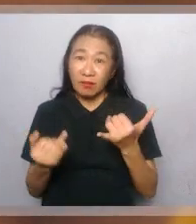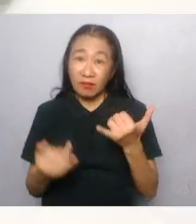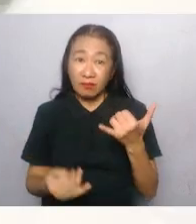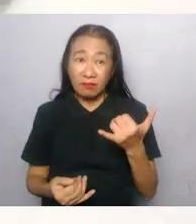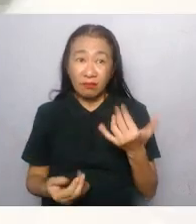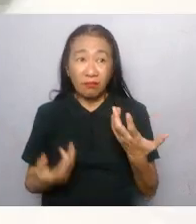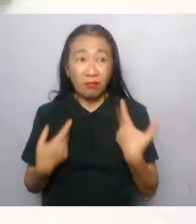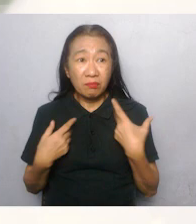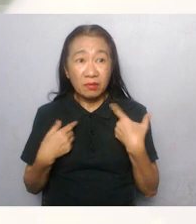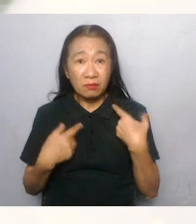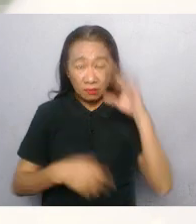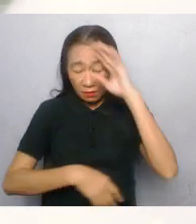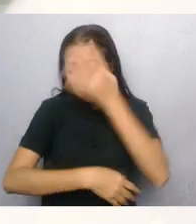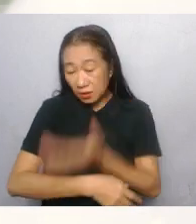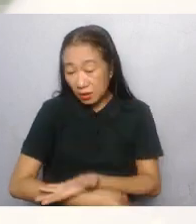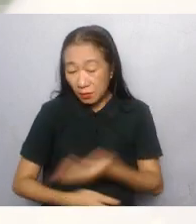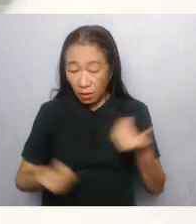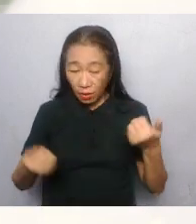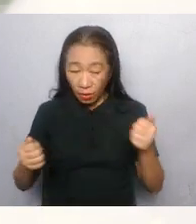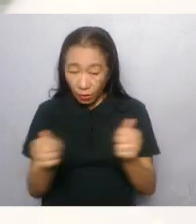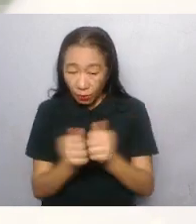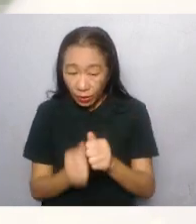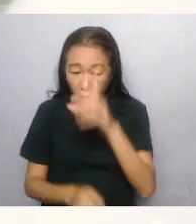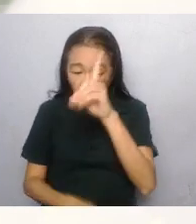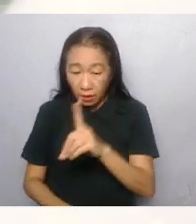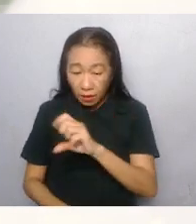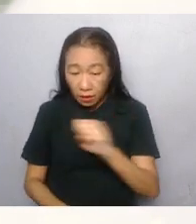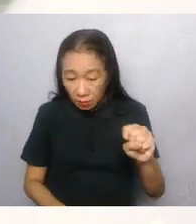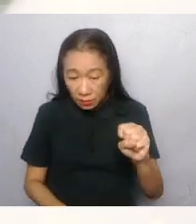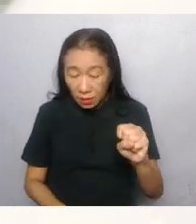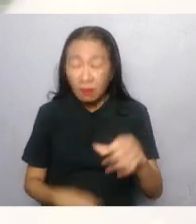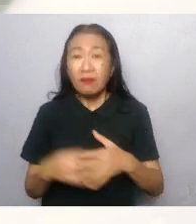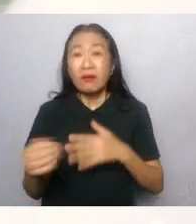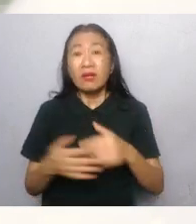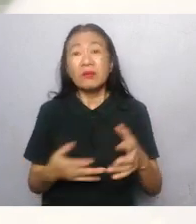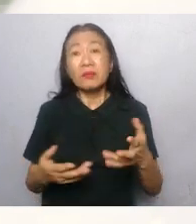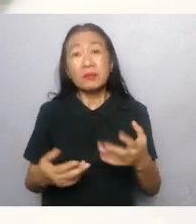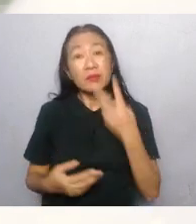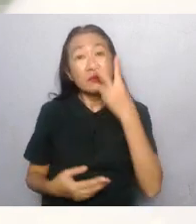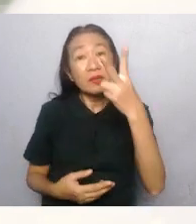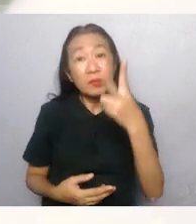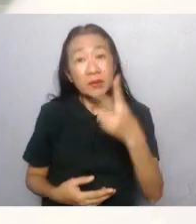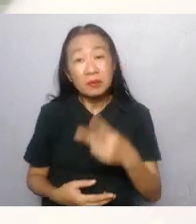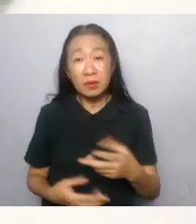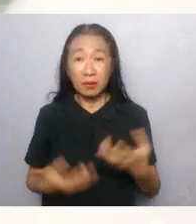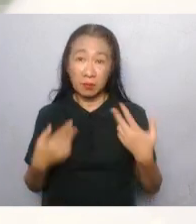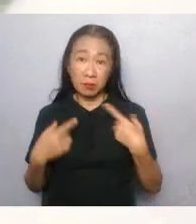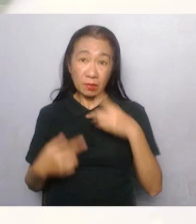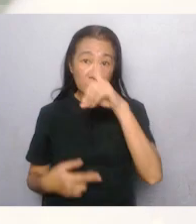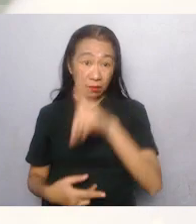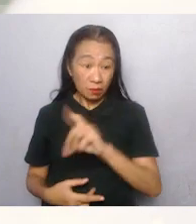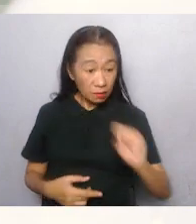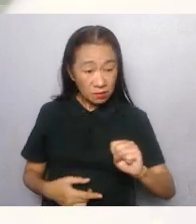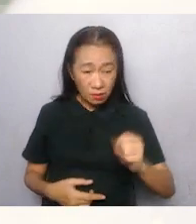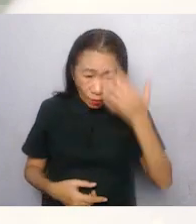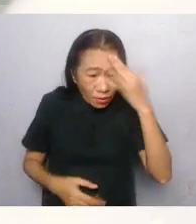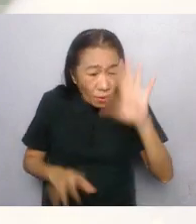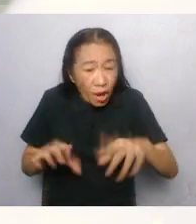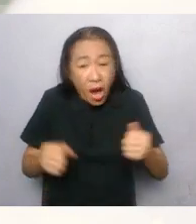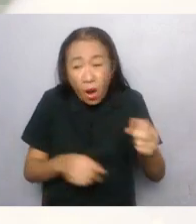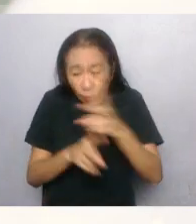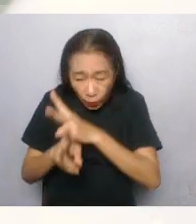Ngayon lang kami nagkaanak ng may Down syndrome. Although may mga nakikita kami may mga Downs, hindi naman namin alam kung paano sila